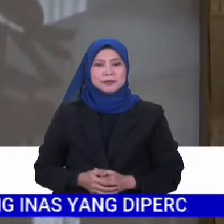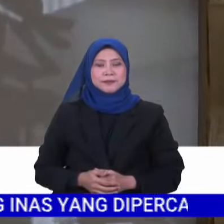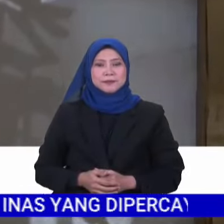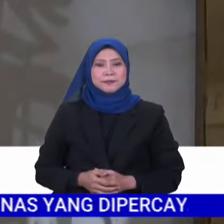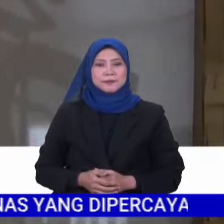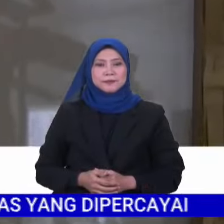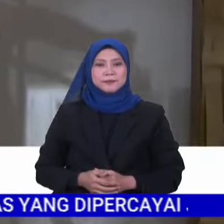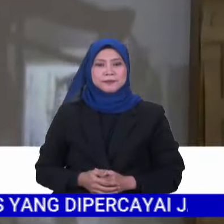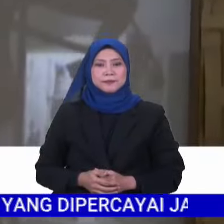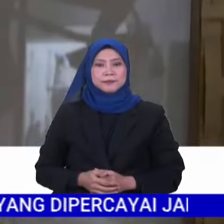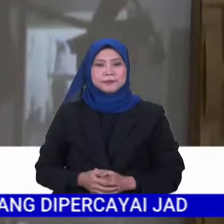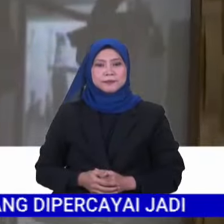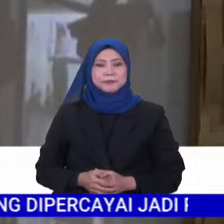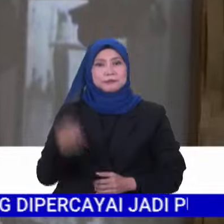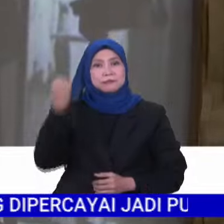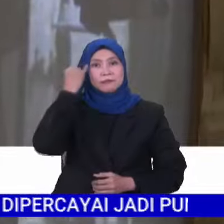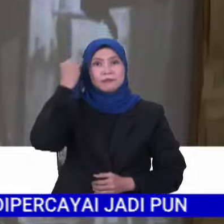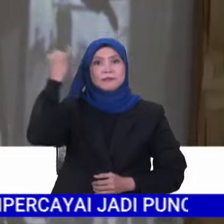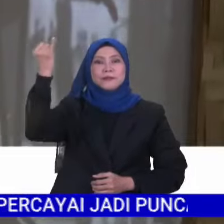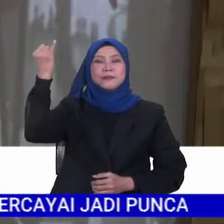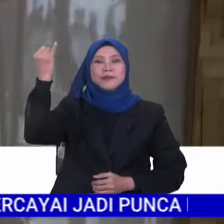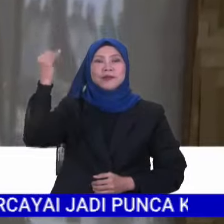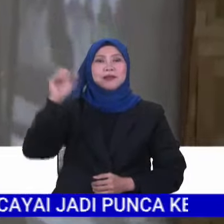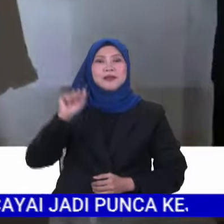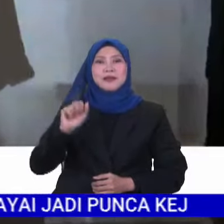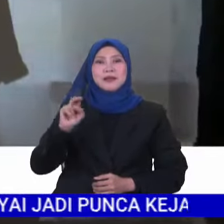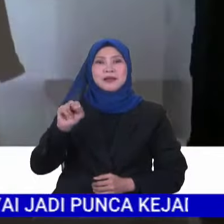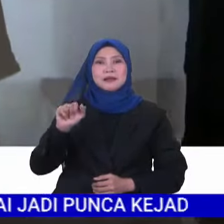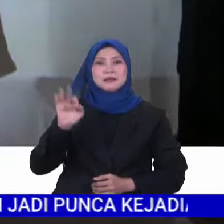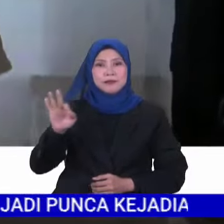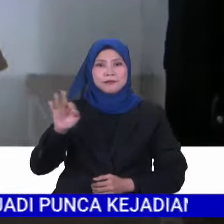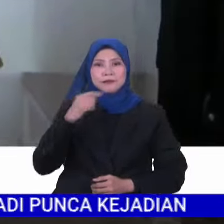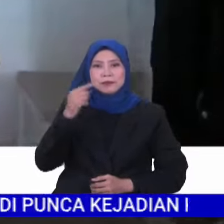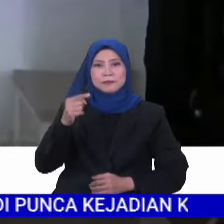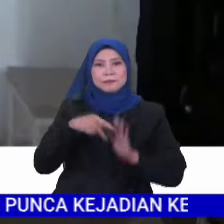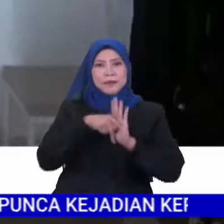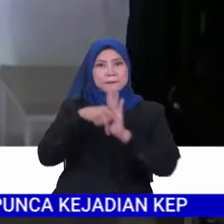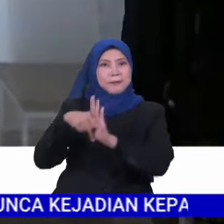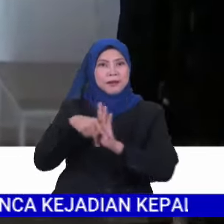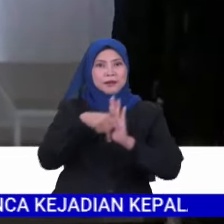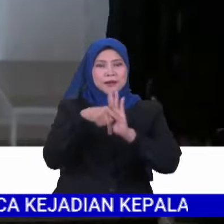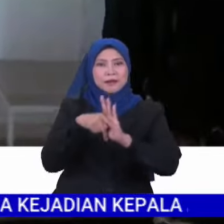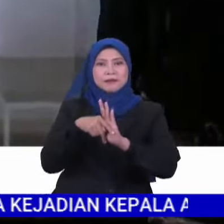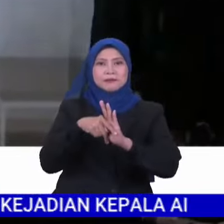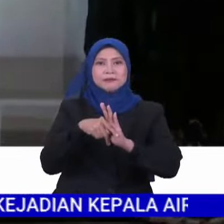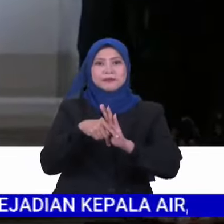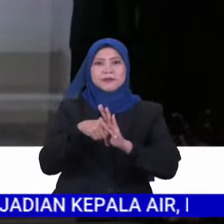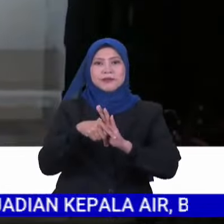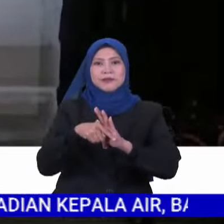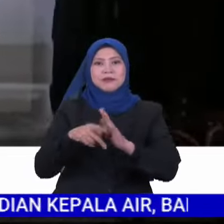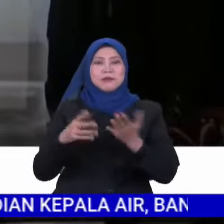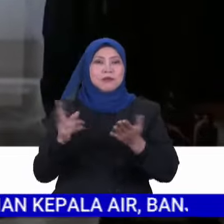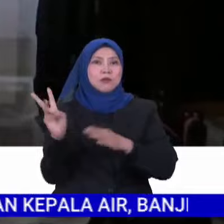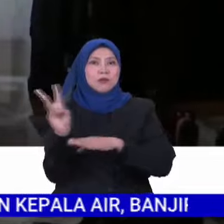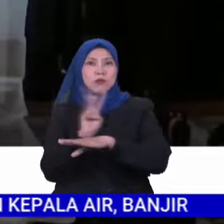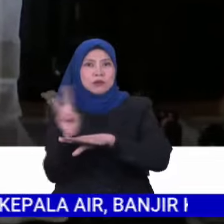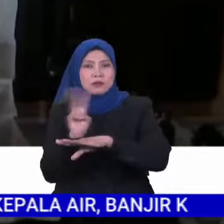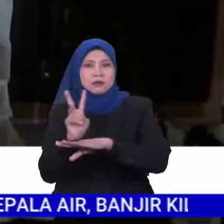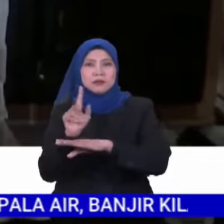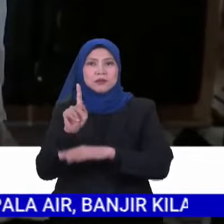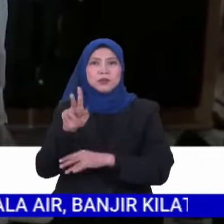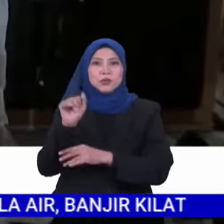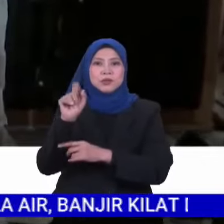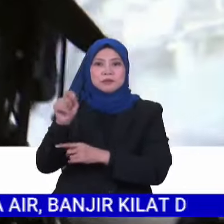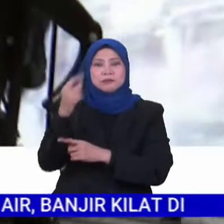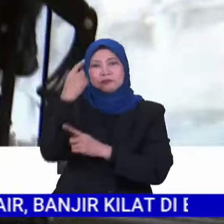hmm berikutnya ah novozyme Ahmad berkata pameran wayang kulit animatronic ini mampu memberikan pendedahan